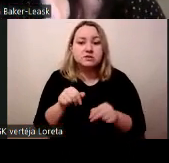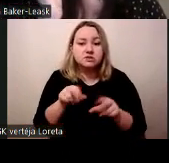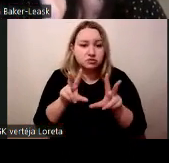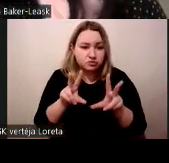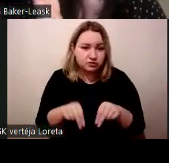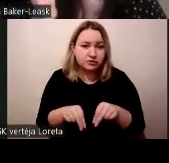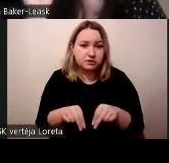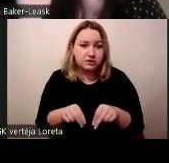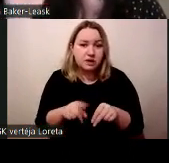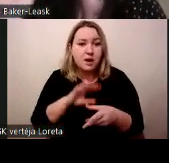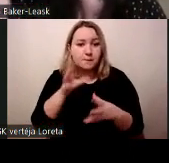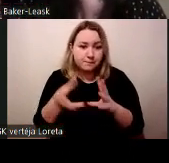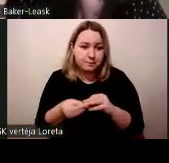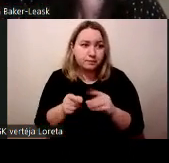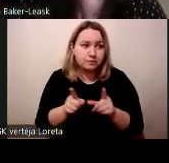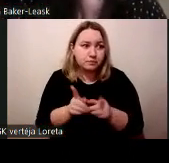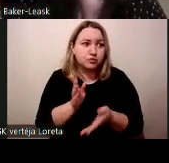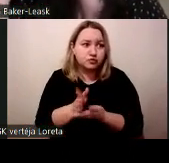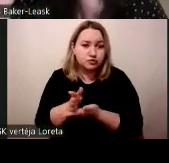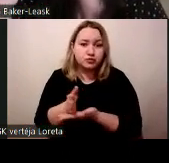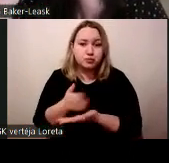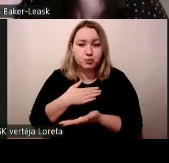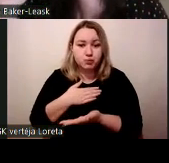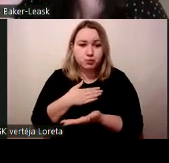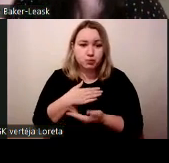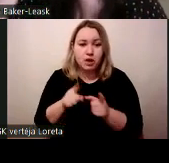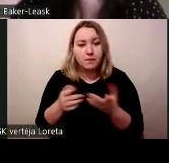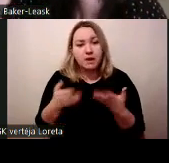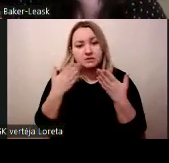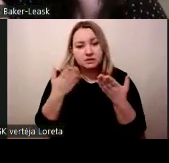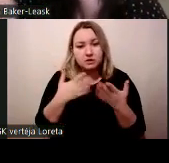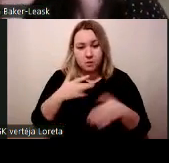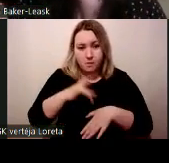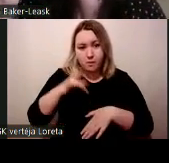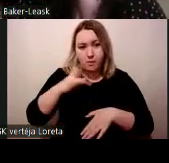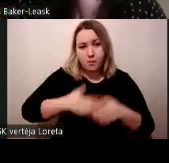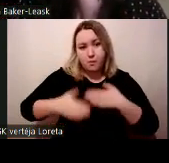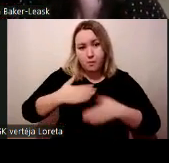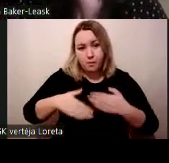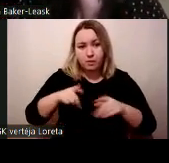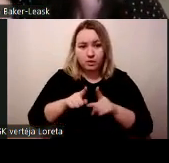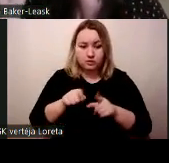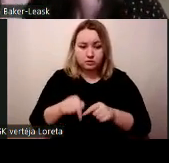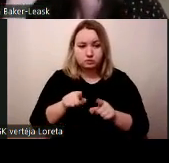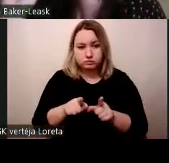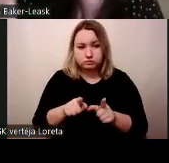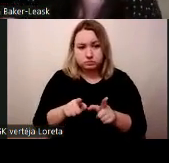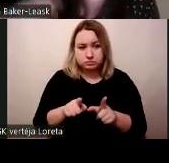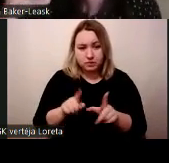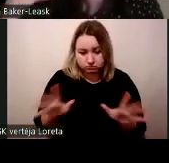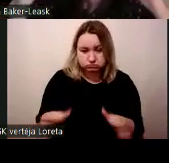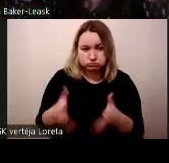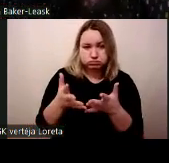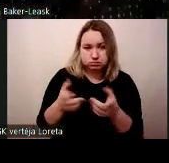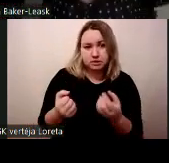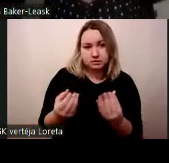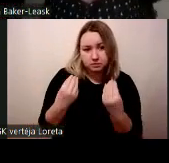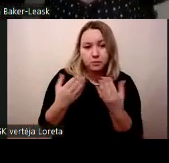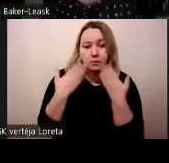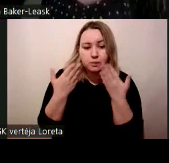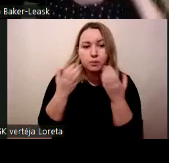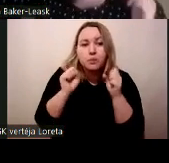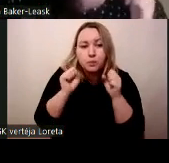vis susumuoja apibendrę mūsų skaitimo malonumų į temą ir skatinimą